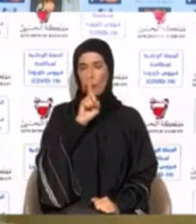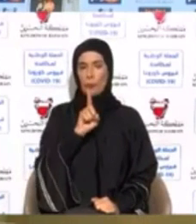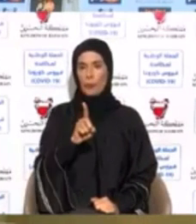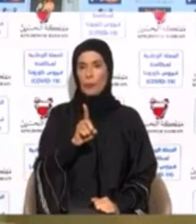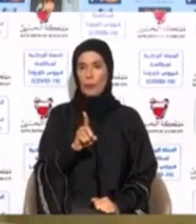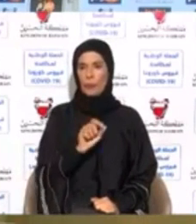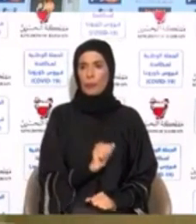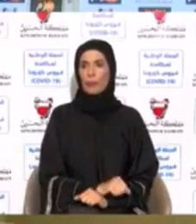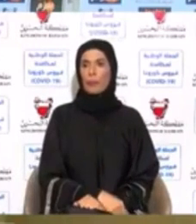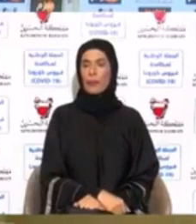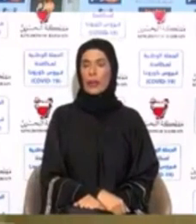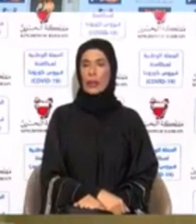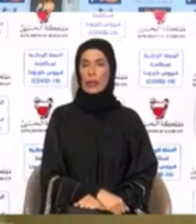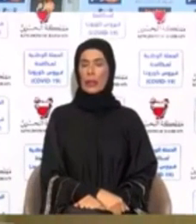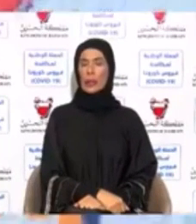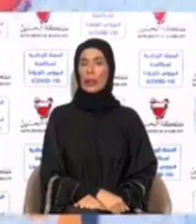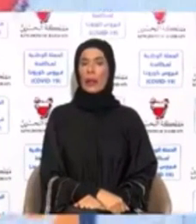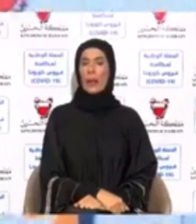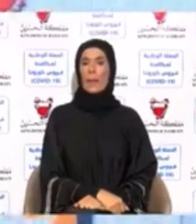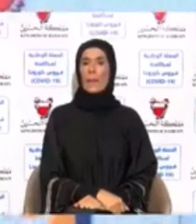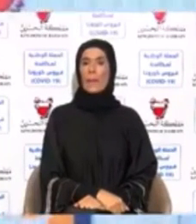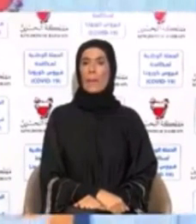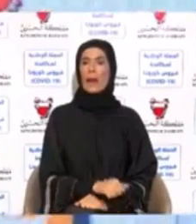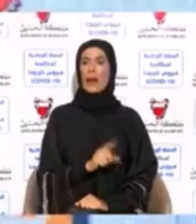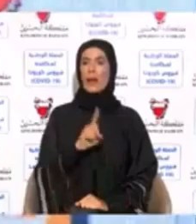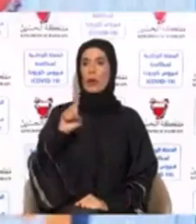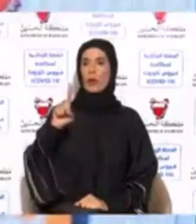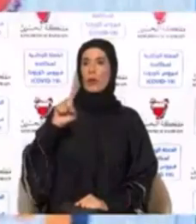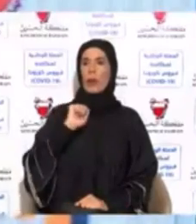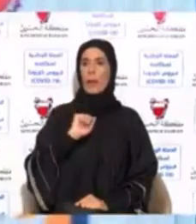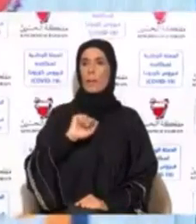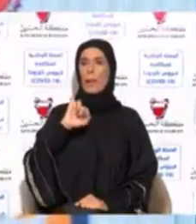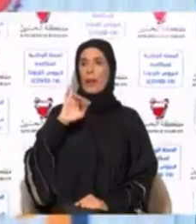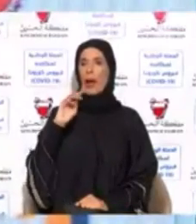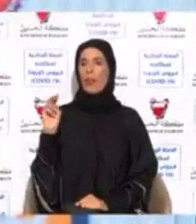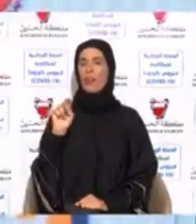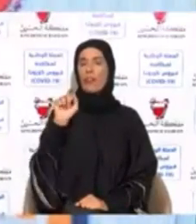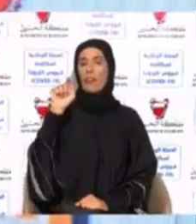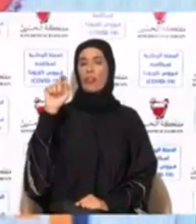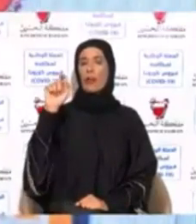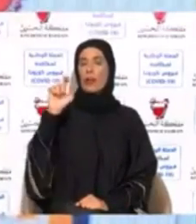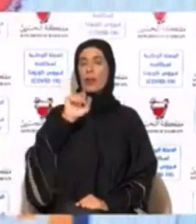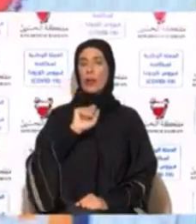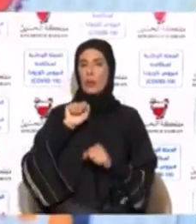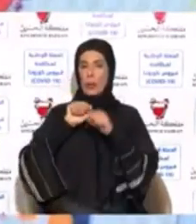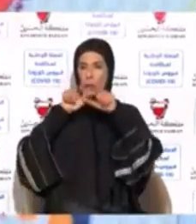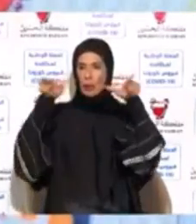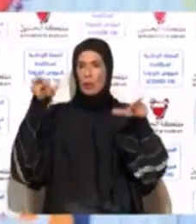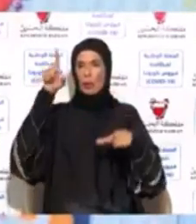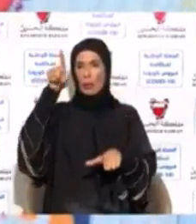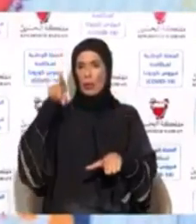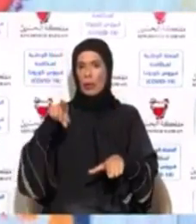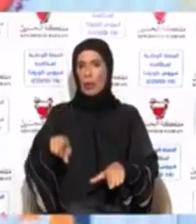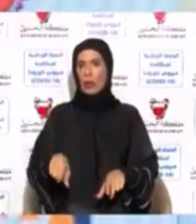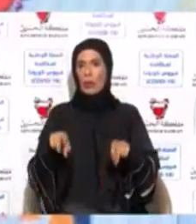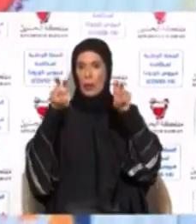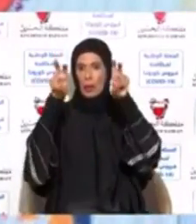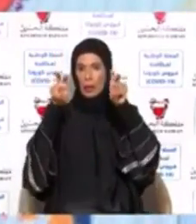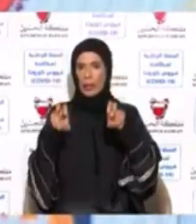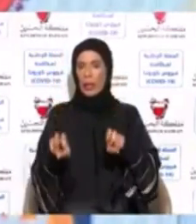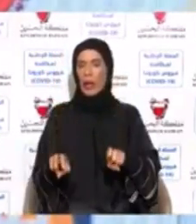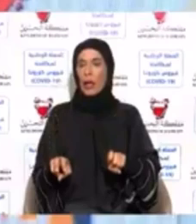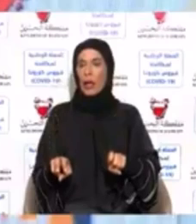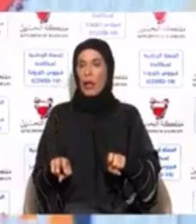بدور المالكي من صحيفة البلاد موجه للدكتور مناف القحطاني. أعلن اليوم عن تعليق